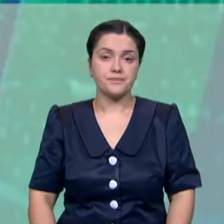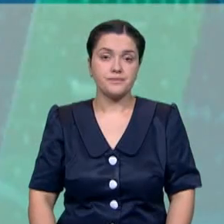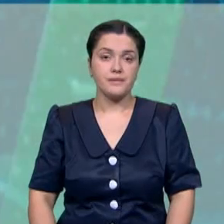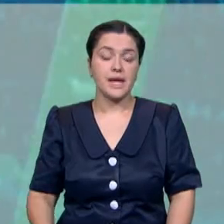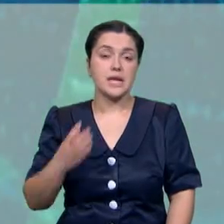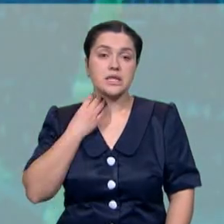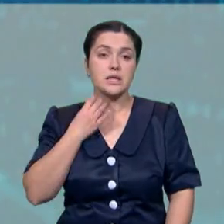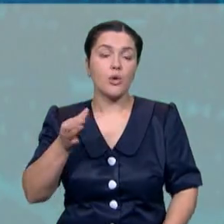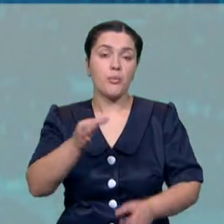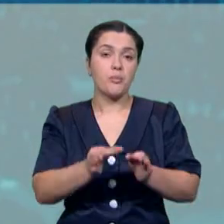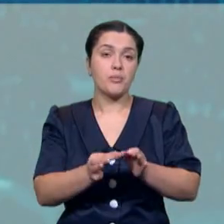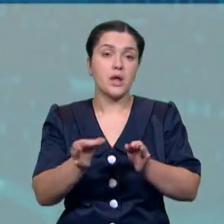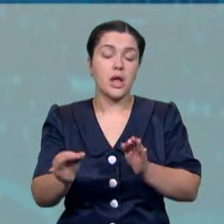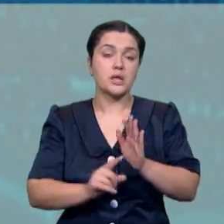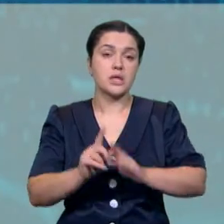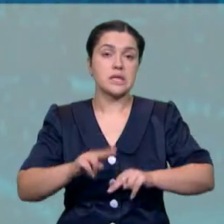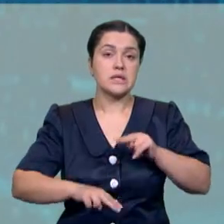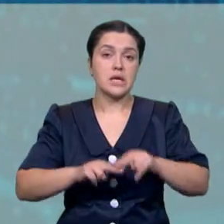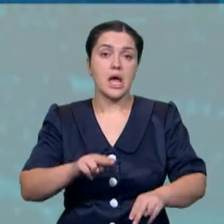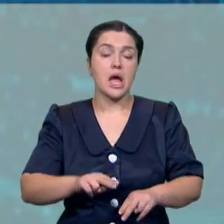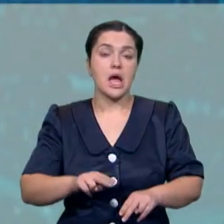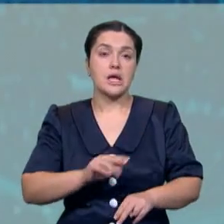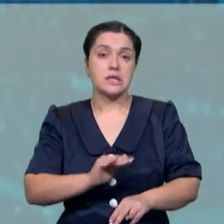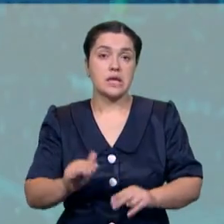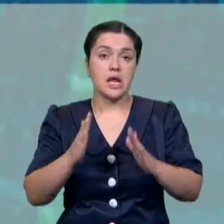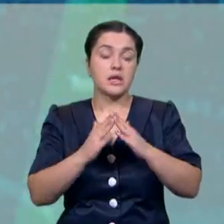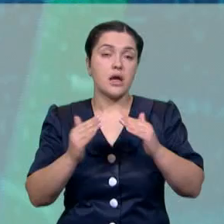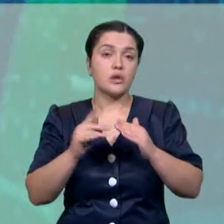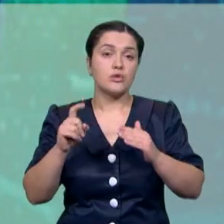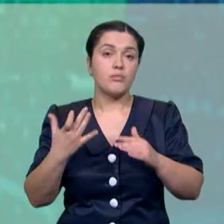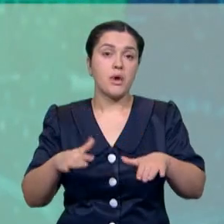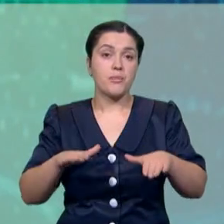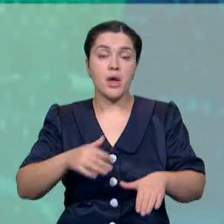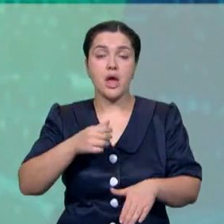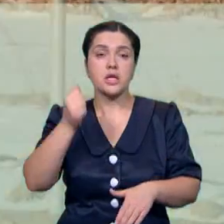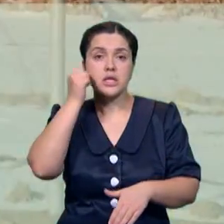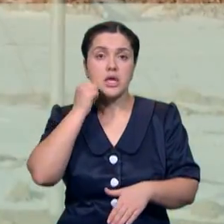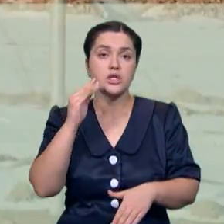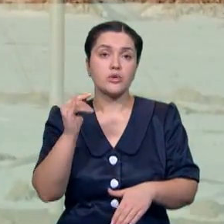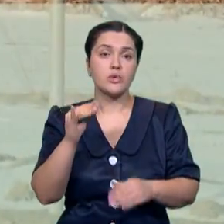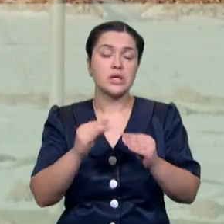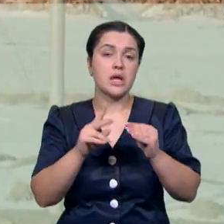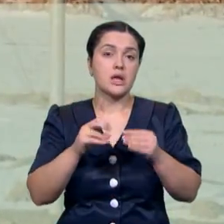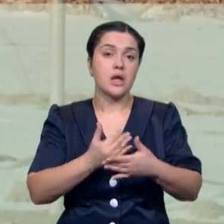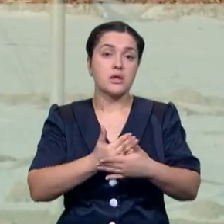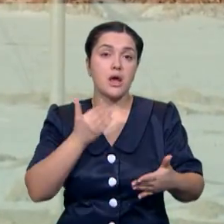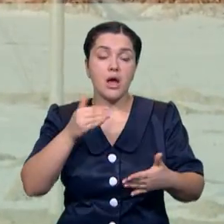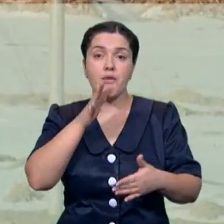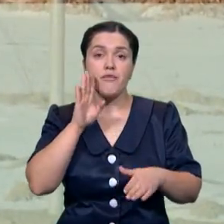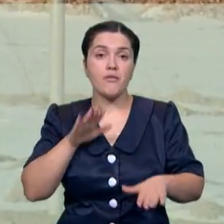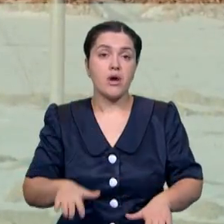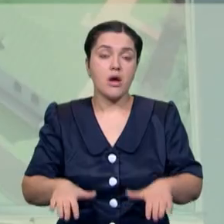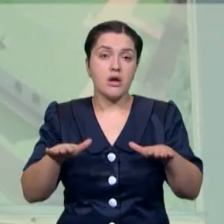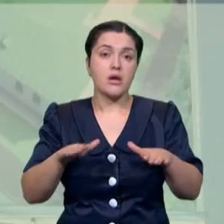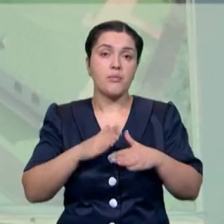Кармакшинском районе Кызылординской области началось строительство детского лагеря на 150 мест. Старый Жасулан еще 10 лет назад во время половодья